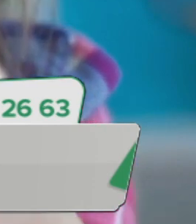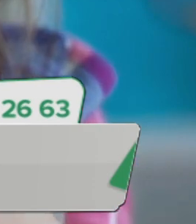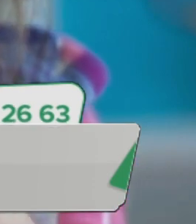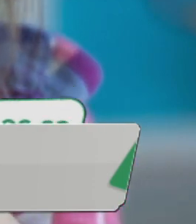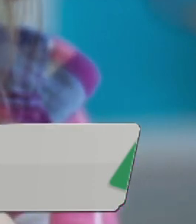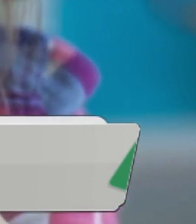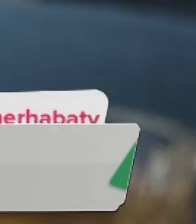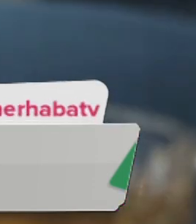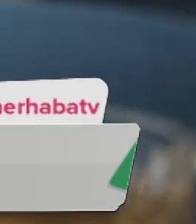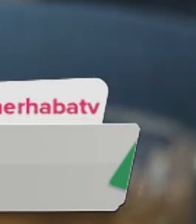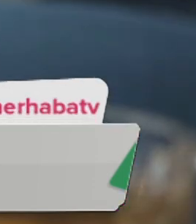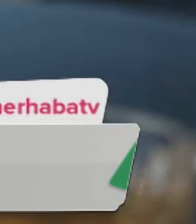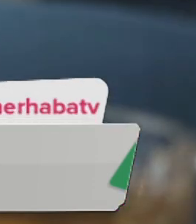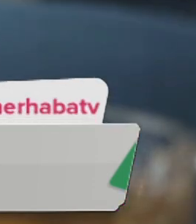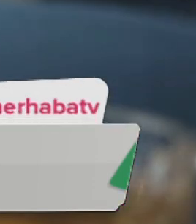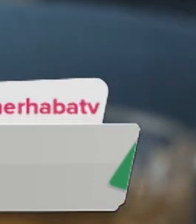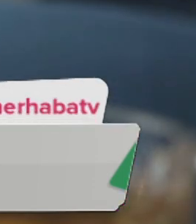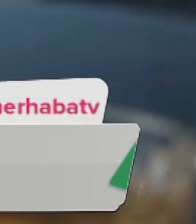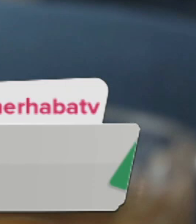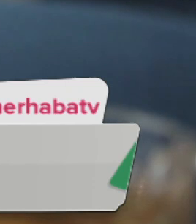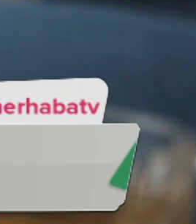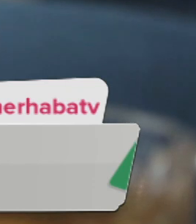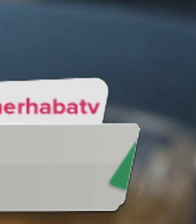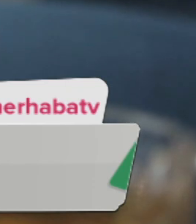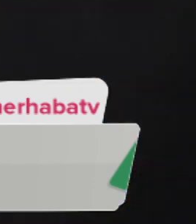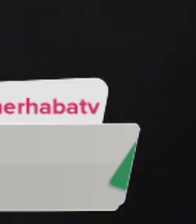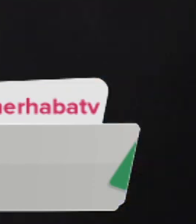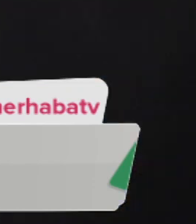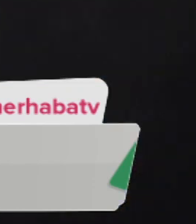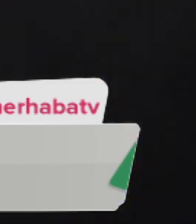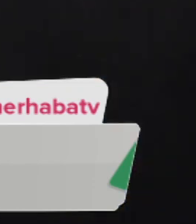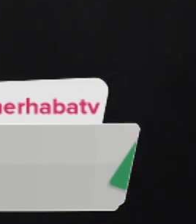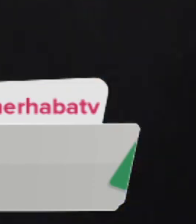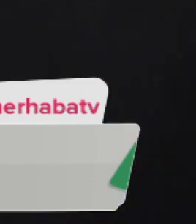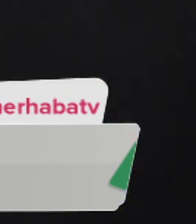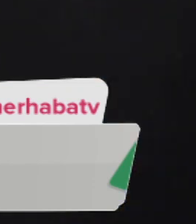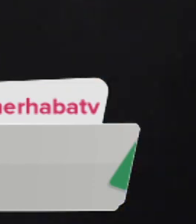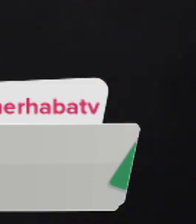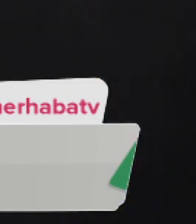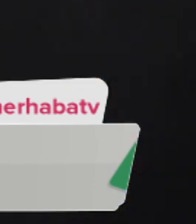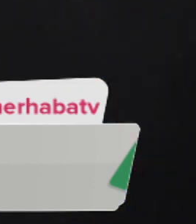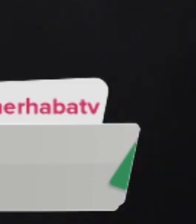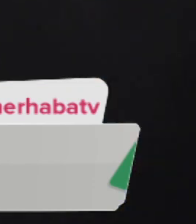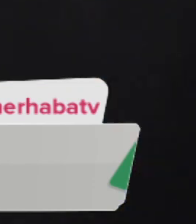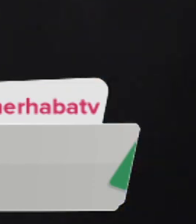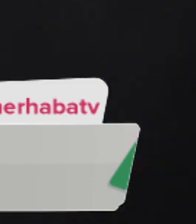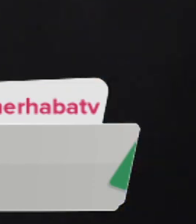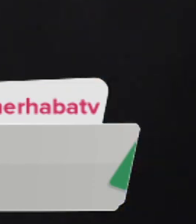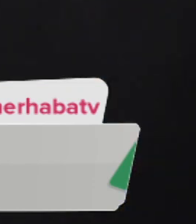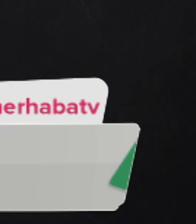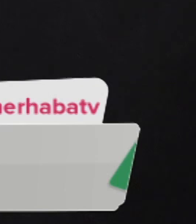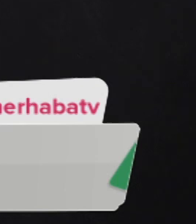masada olursunuz. Bunun yerine kendinizin yemekte, aklınızın derste olması durumunu tercih edin.